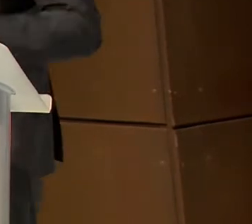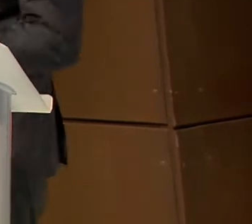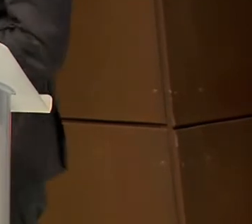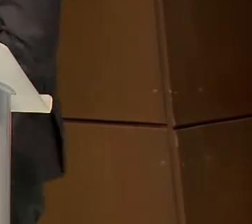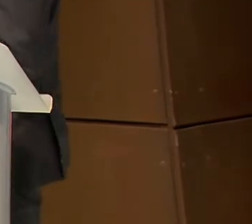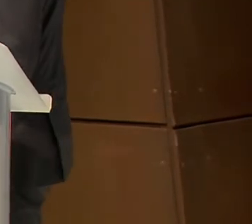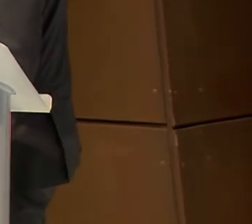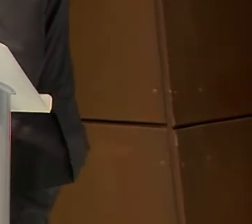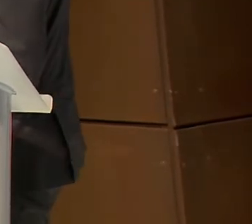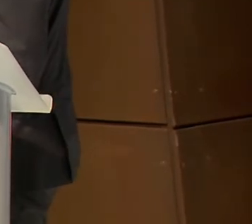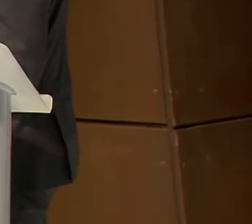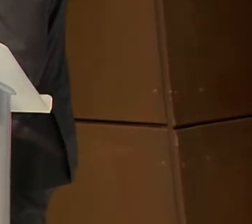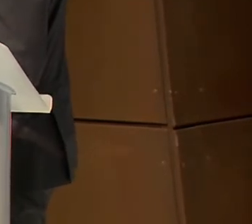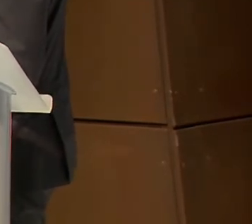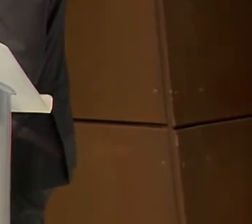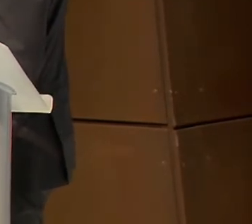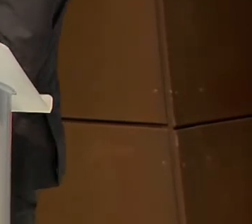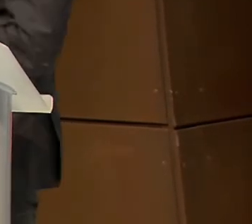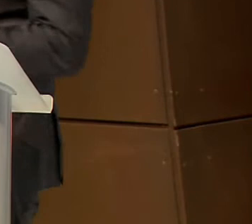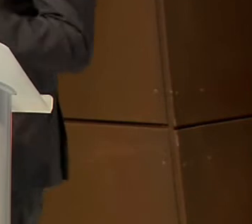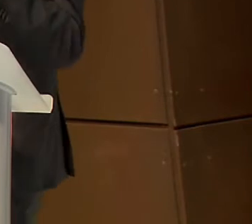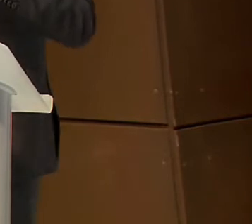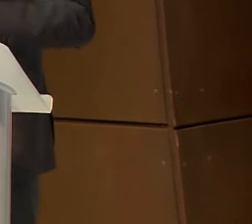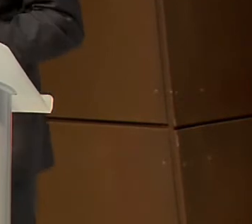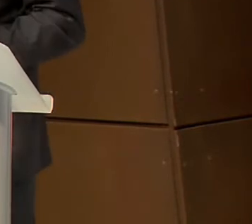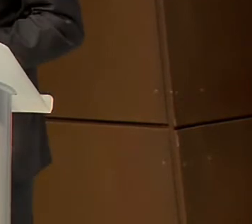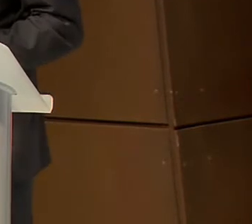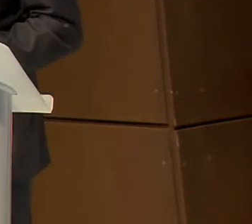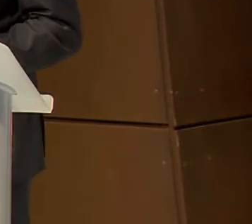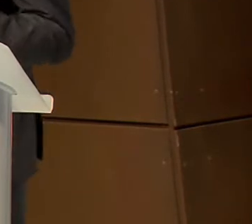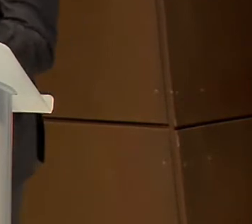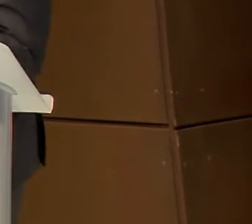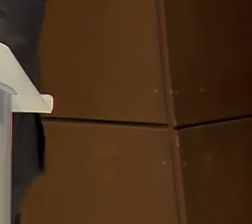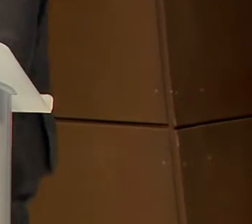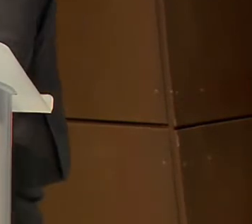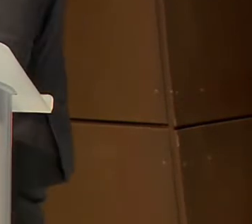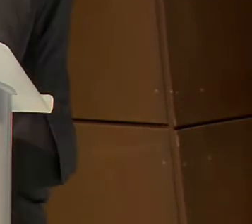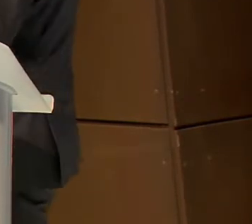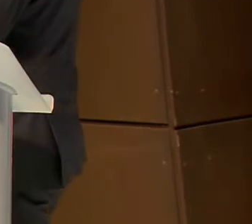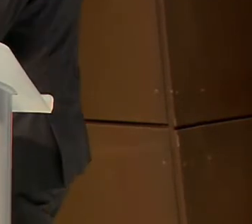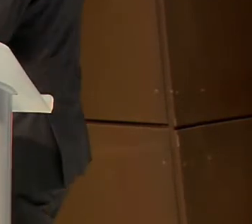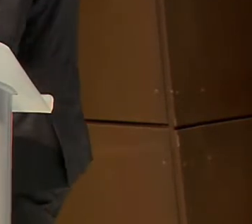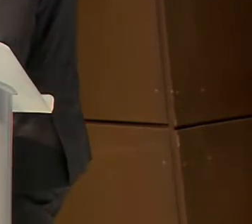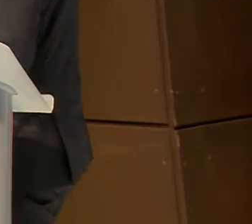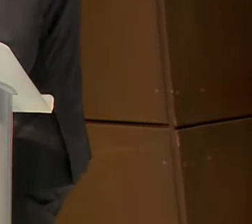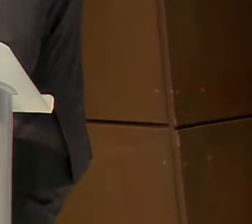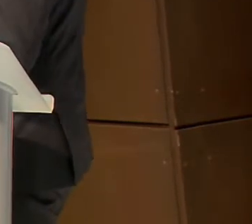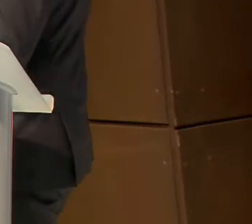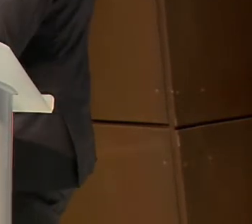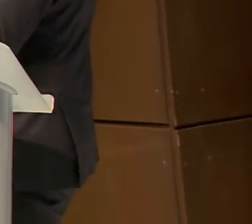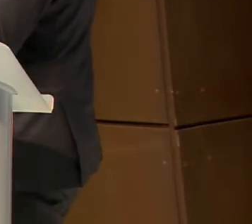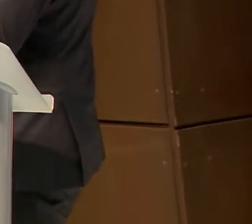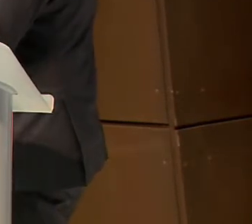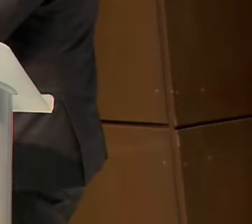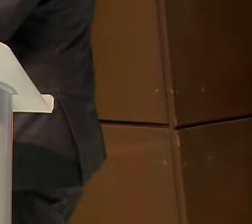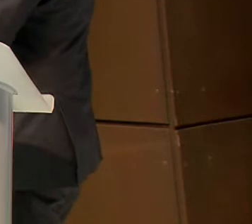komplette Hafenausschuss, nein, der Europaausschuss, Entschuldigung, der Europaausschuss sind heute hier und